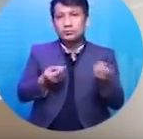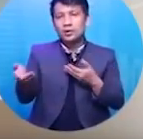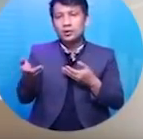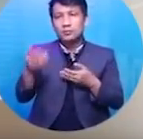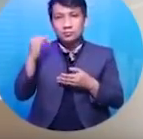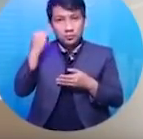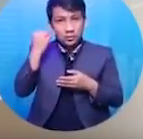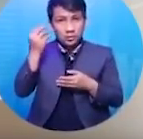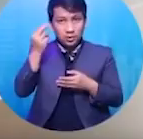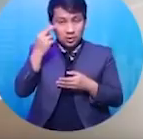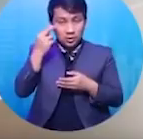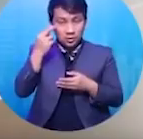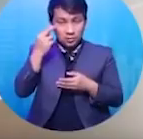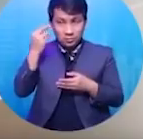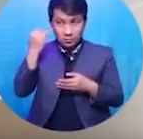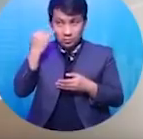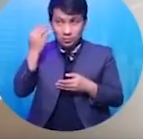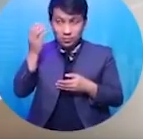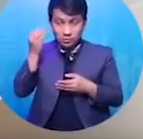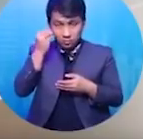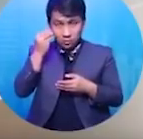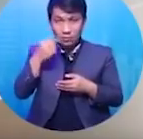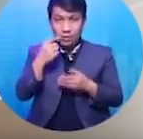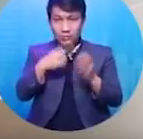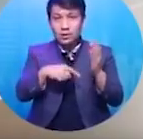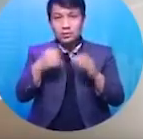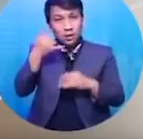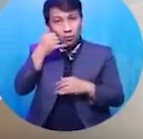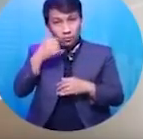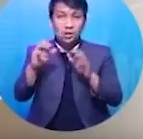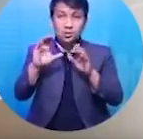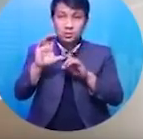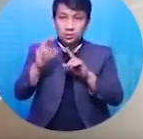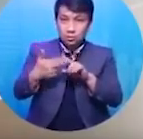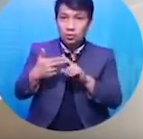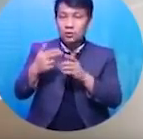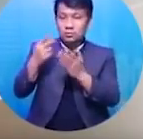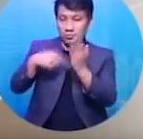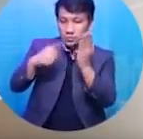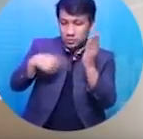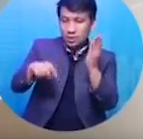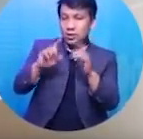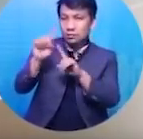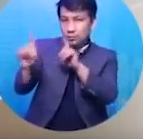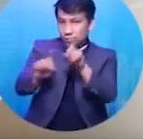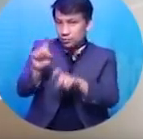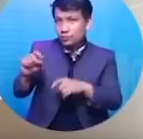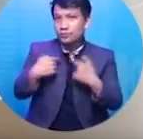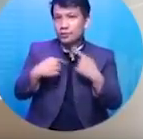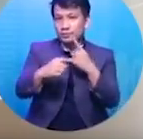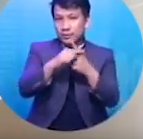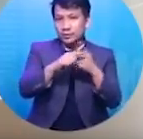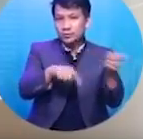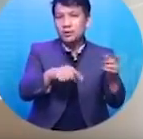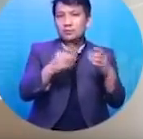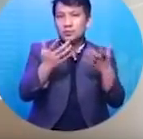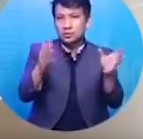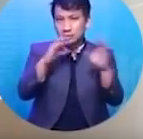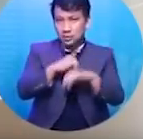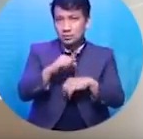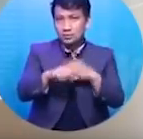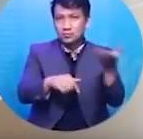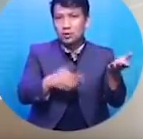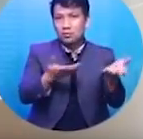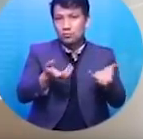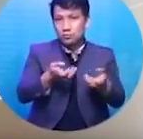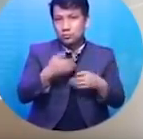Janet, ano? Kami po itatawag sa munisipyo para i-verify kung talagang totoo nag-positive siya. And then, yung mga blato sa barangay. And then, after that, yung po kagustuhan